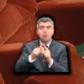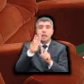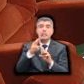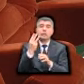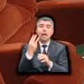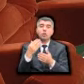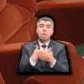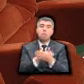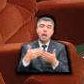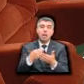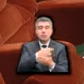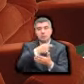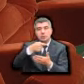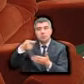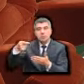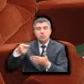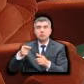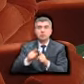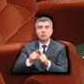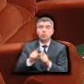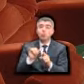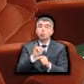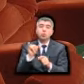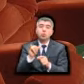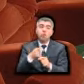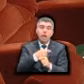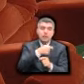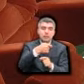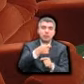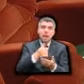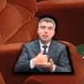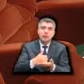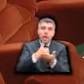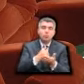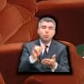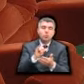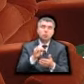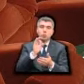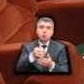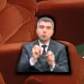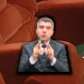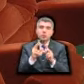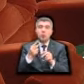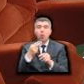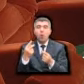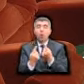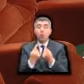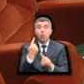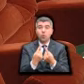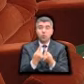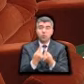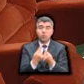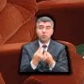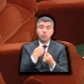انا نوزعها على هاد الناس، ولكن مازال ما عارفش لمن نعطي لمن ما نعطي. انا معاك، ولكن ما واجدينش